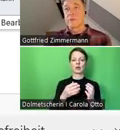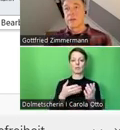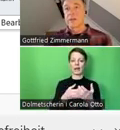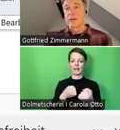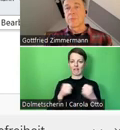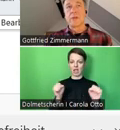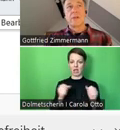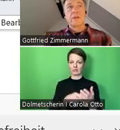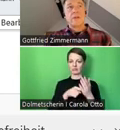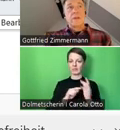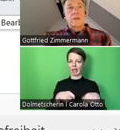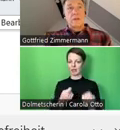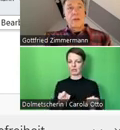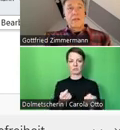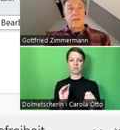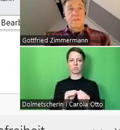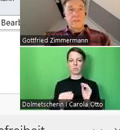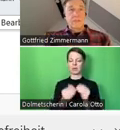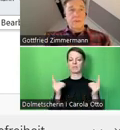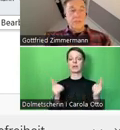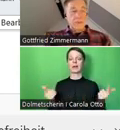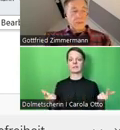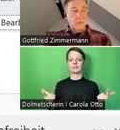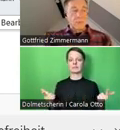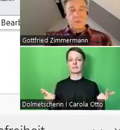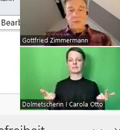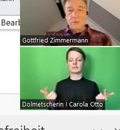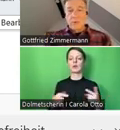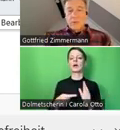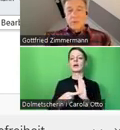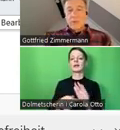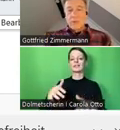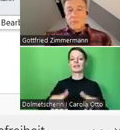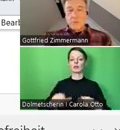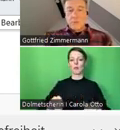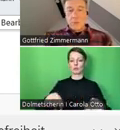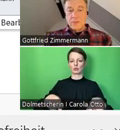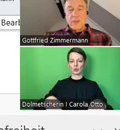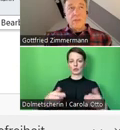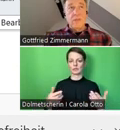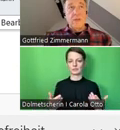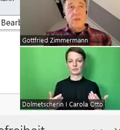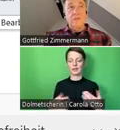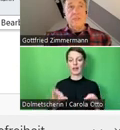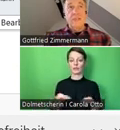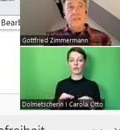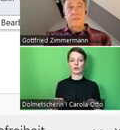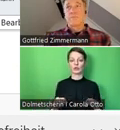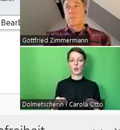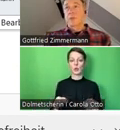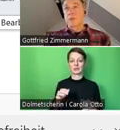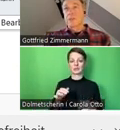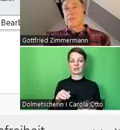keine Probleme ergab. Noch ein Hinweis für die Tastaturbenutzung: Mit der Funktionstaste